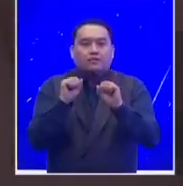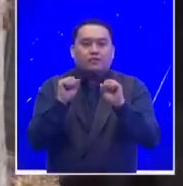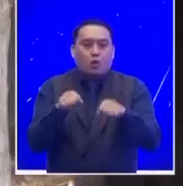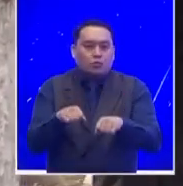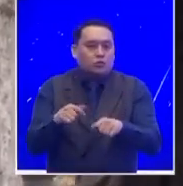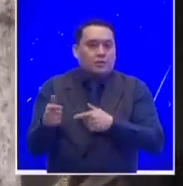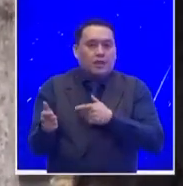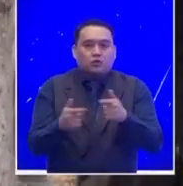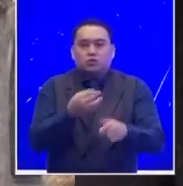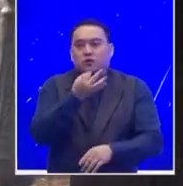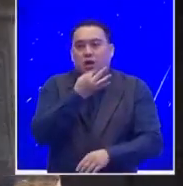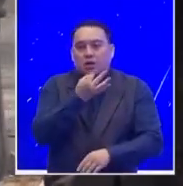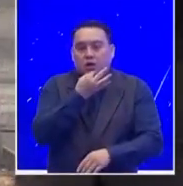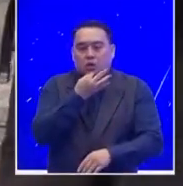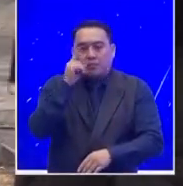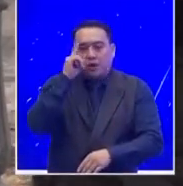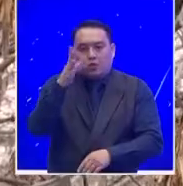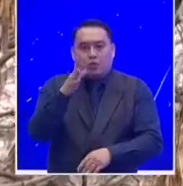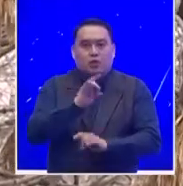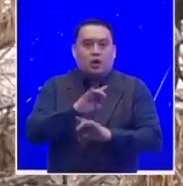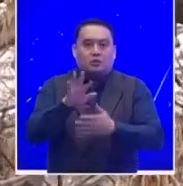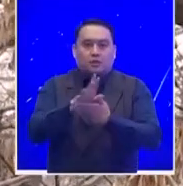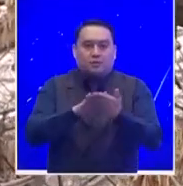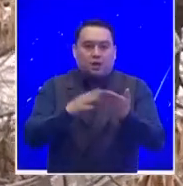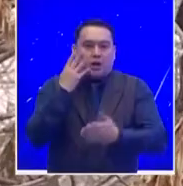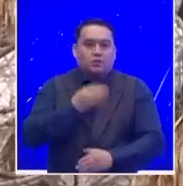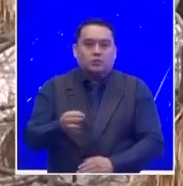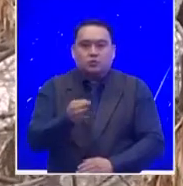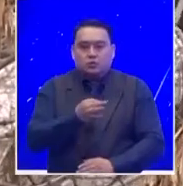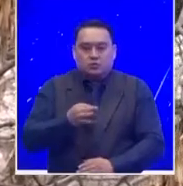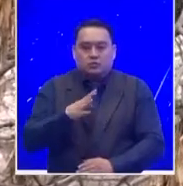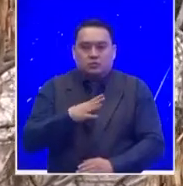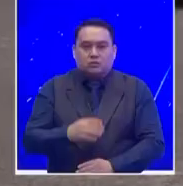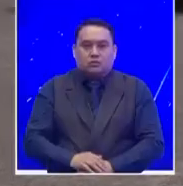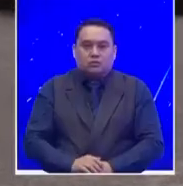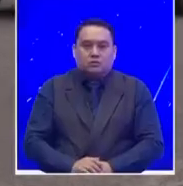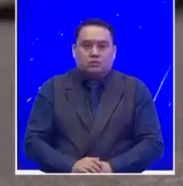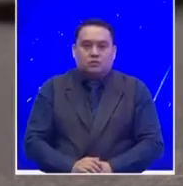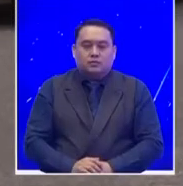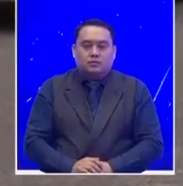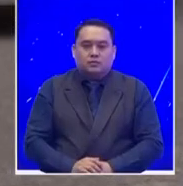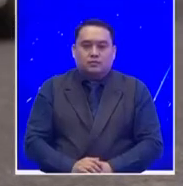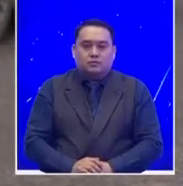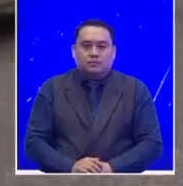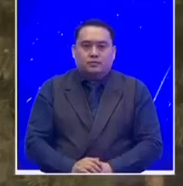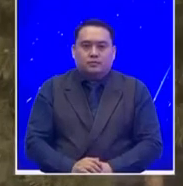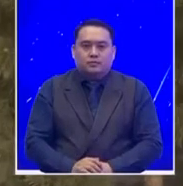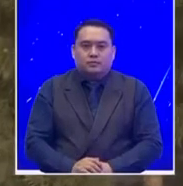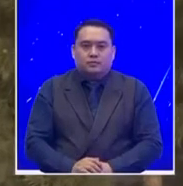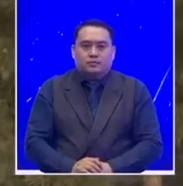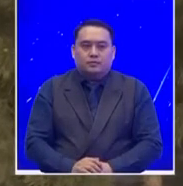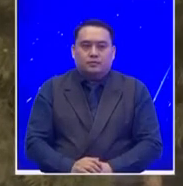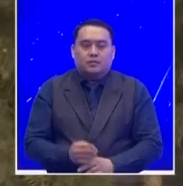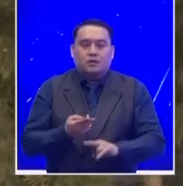стоит подготовиться заранее? О прогнозе погоды на ближайшее время из свода Казгидромет по Алматинской области. На